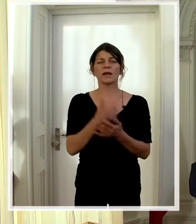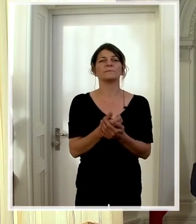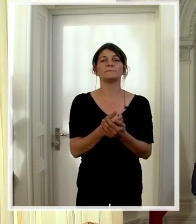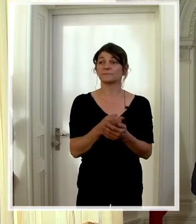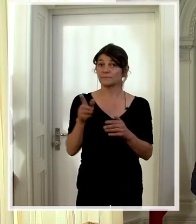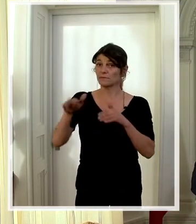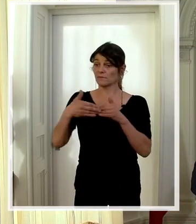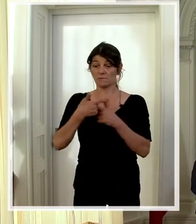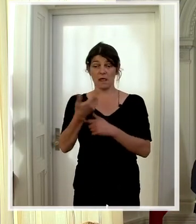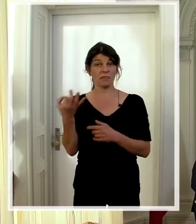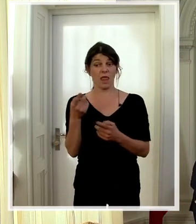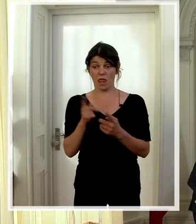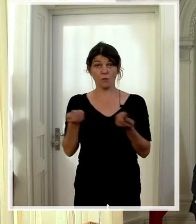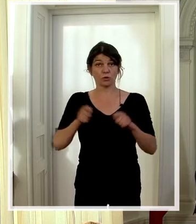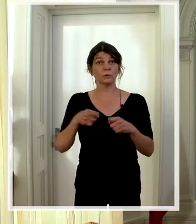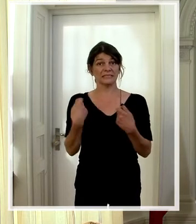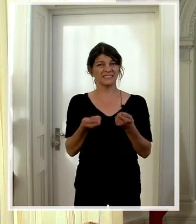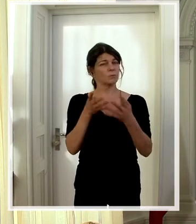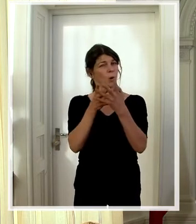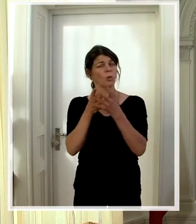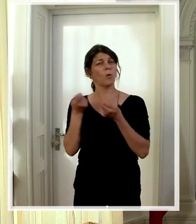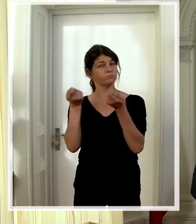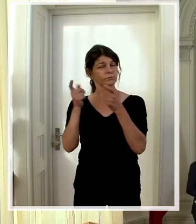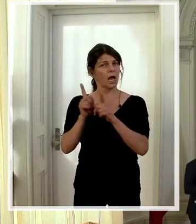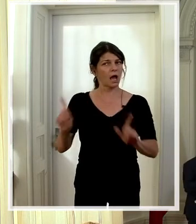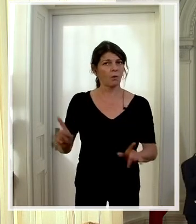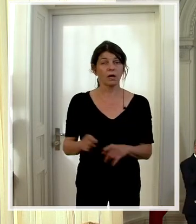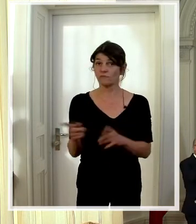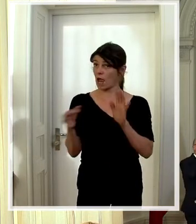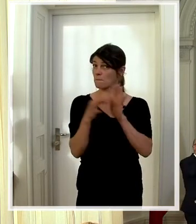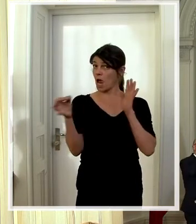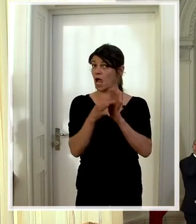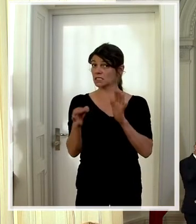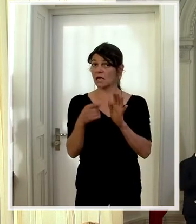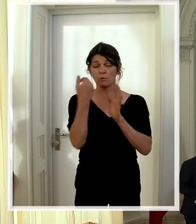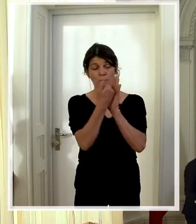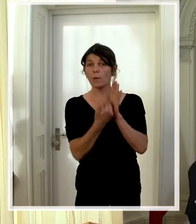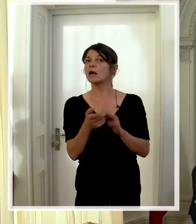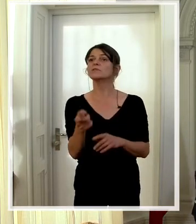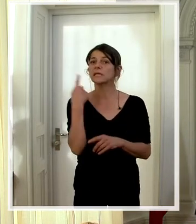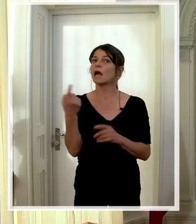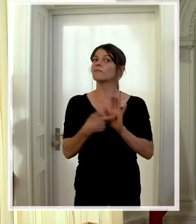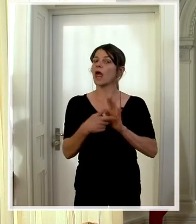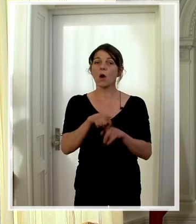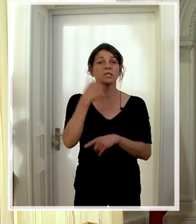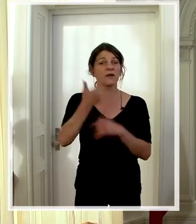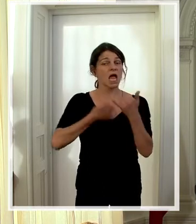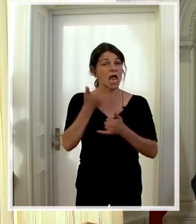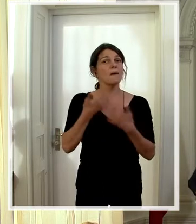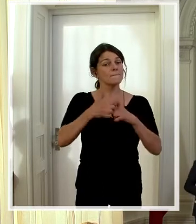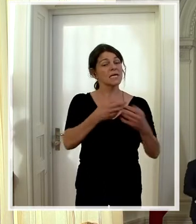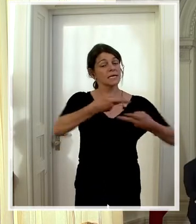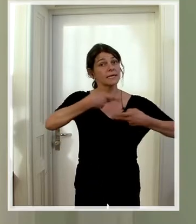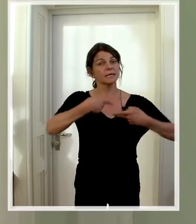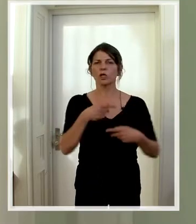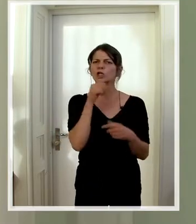Landtag hat doch klar beschlossen, dass es eine Kontrolle gibt. Der Landtag hat in diesen Massnahmen gewünscht, dass wir alle zwei Jahre einen Bericht haben. Also es ist nicht so, dass wir jetzt einfach in die Hand